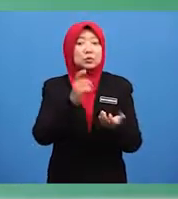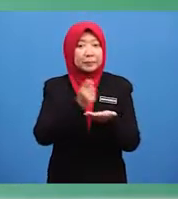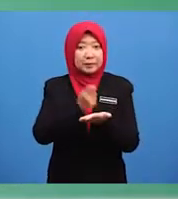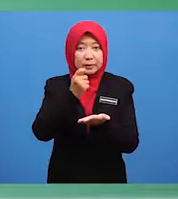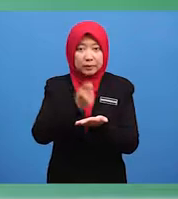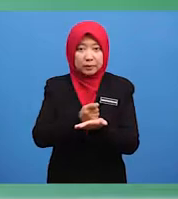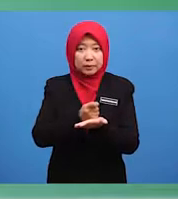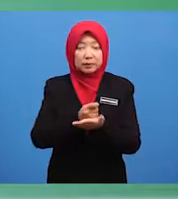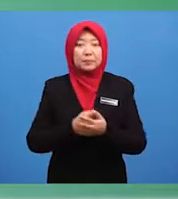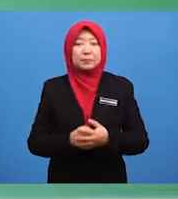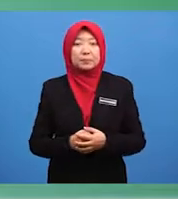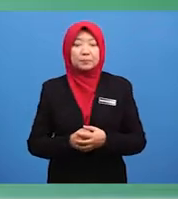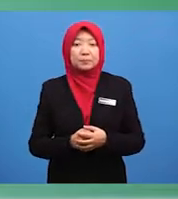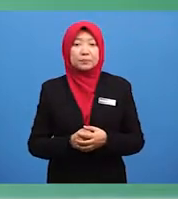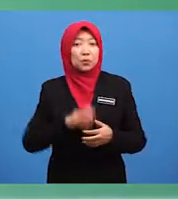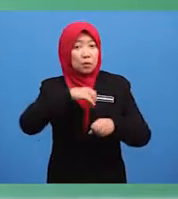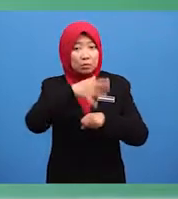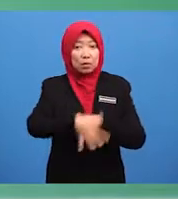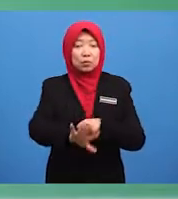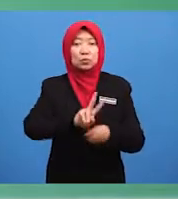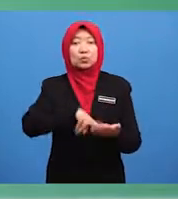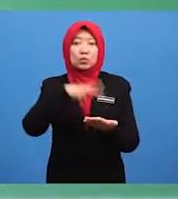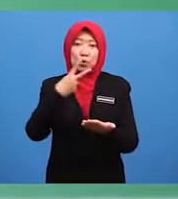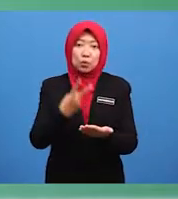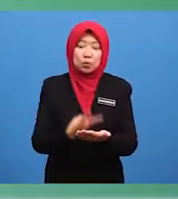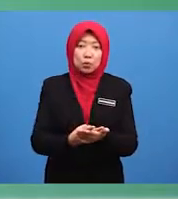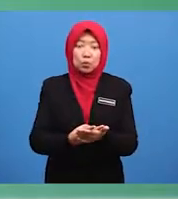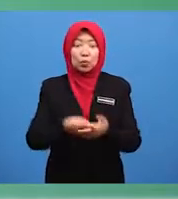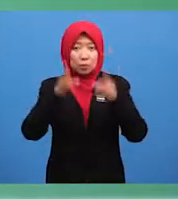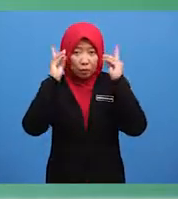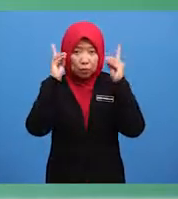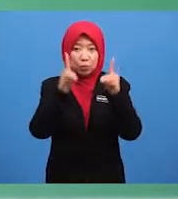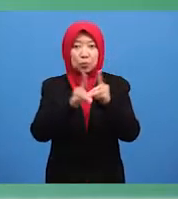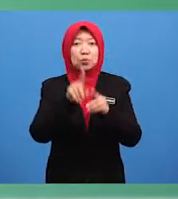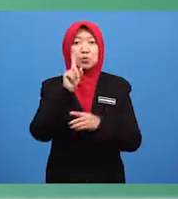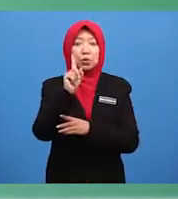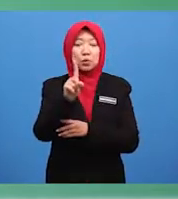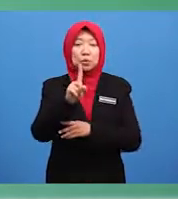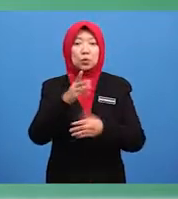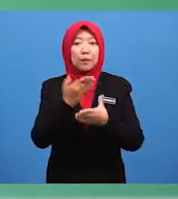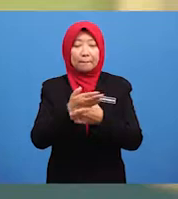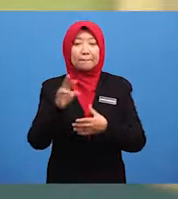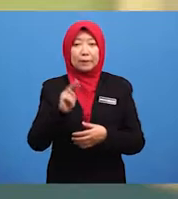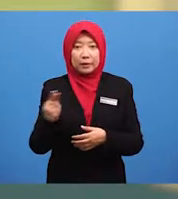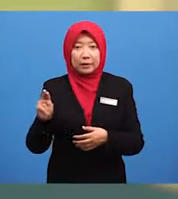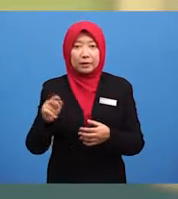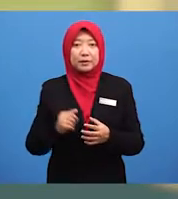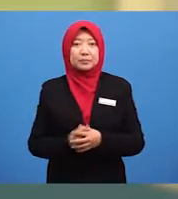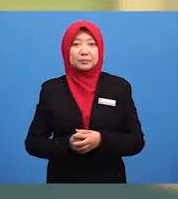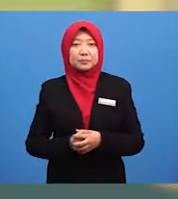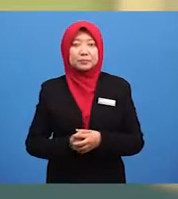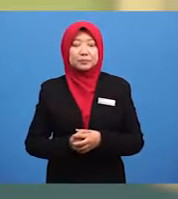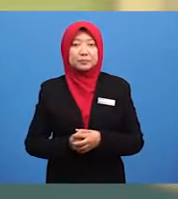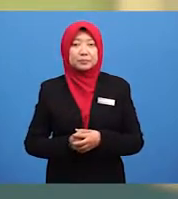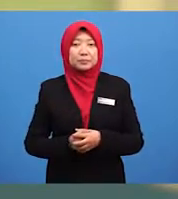tiba-tiba. Air terjun itu jatuh secara bertumpu ke satu bahagian. Okey,